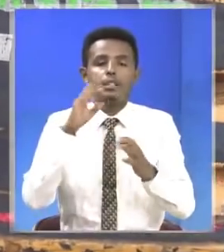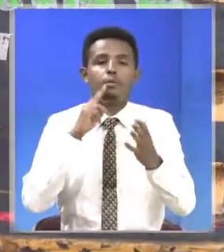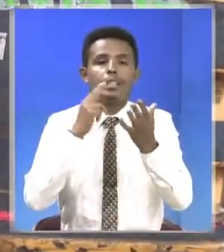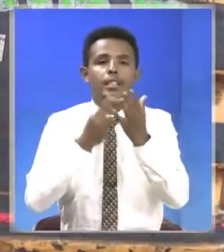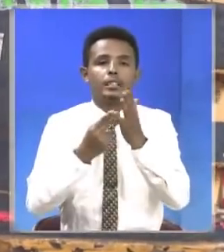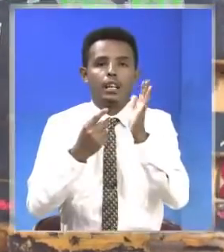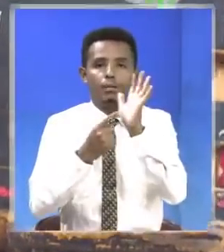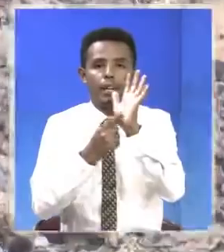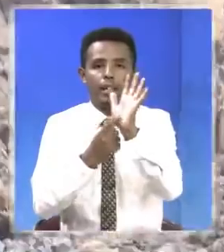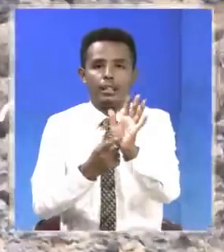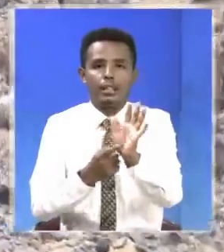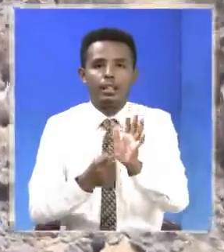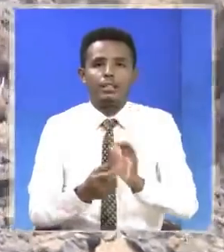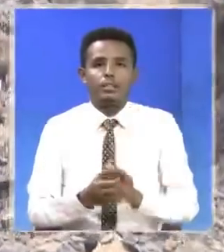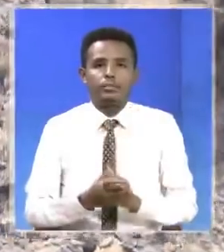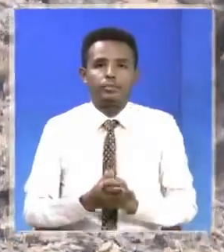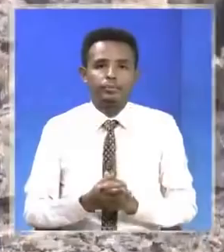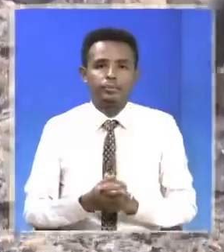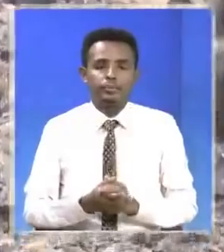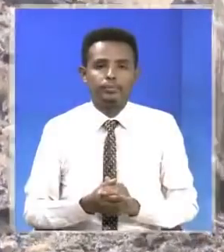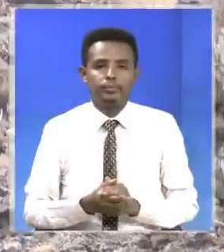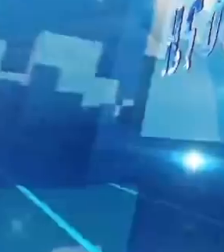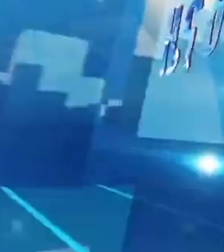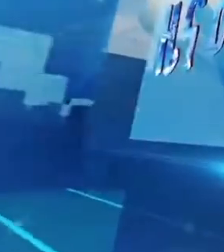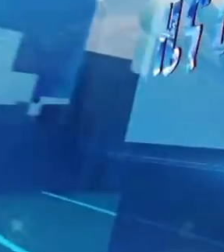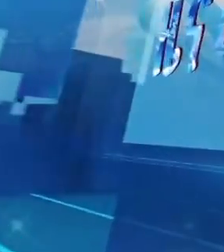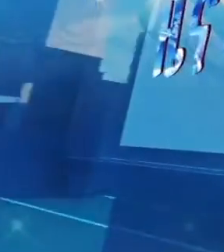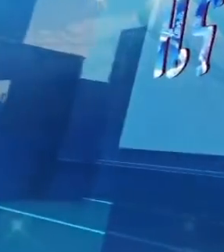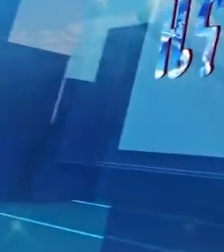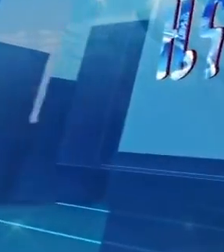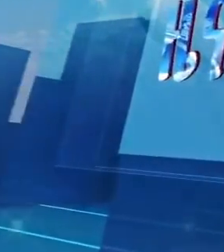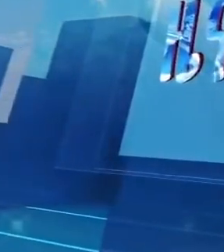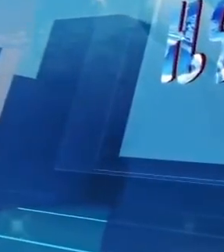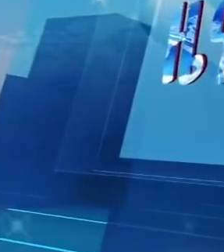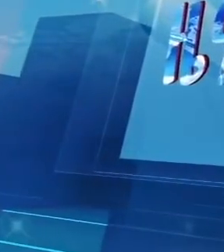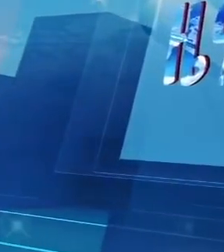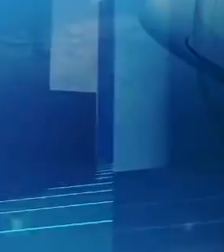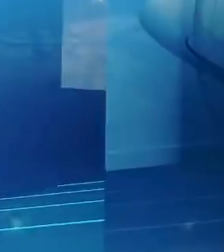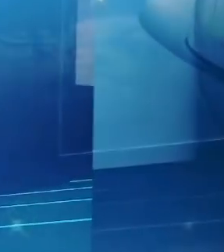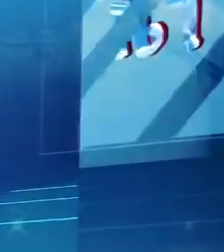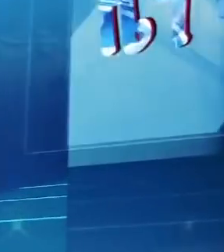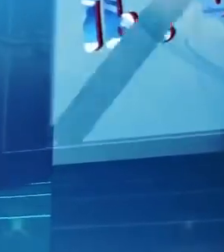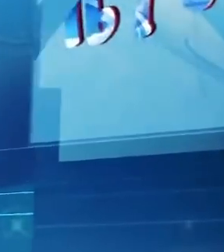ያመለክታል። Oh,